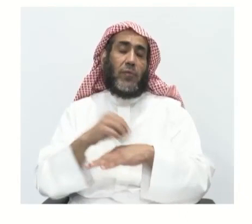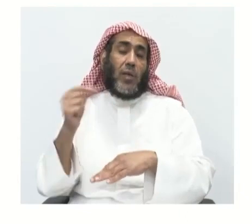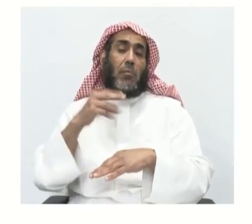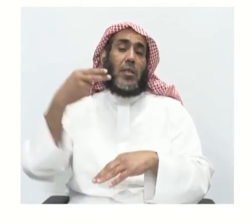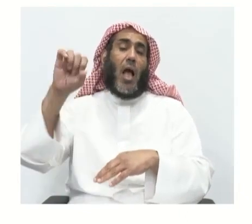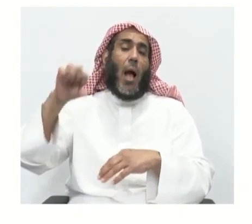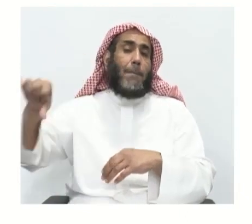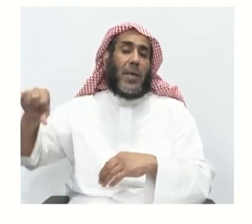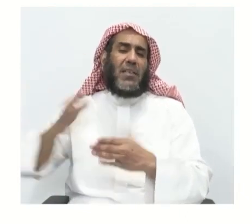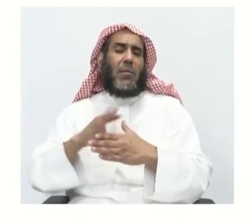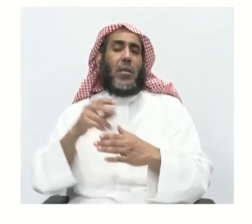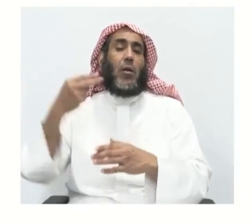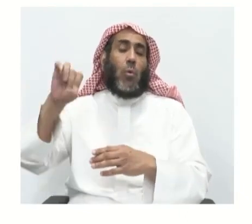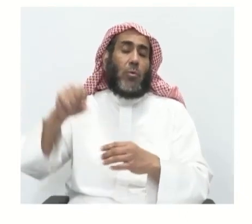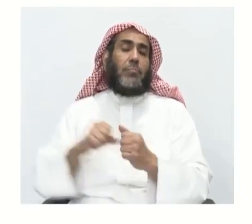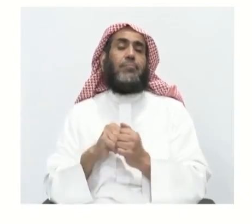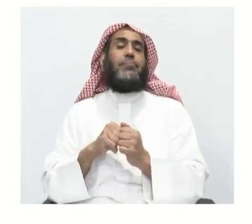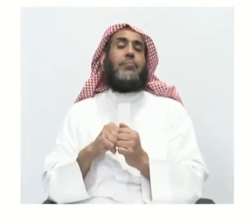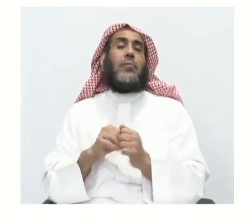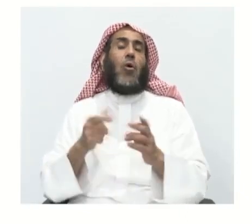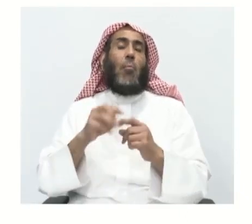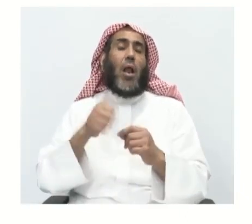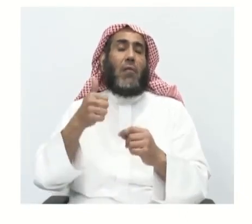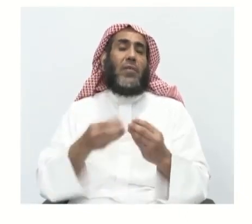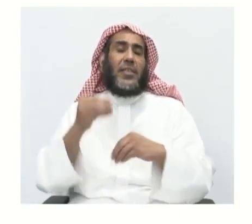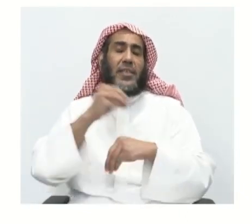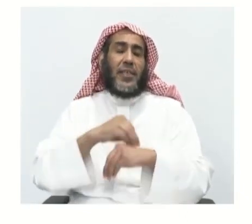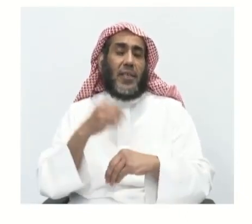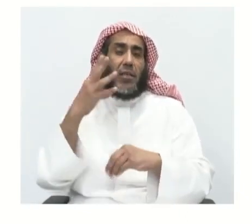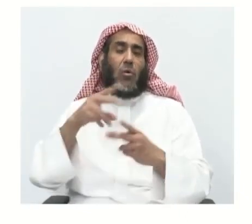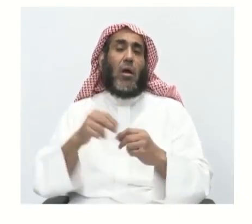عمر للتفريق بينها وبين كلمه عمر واما الالف